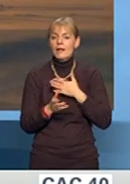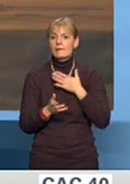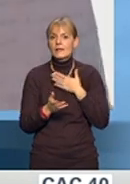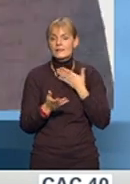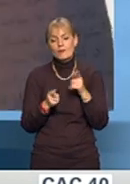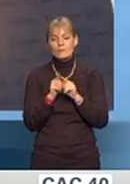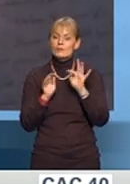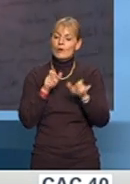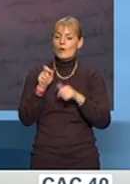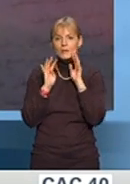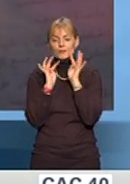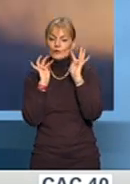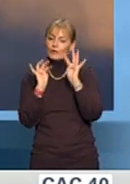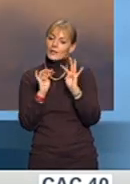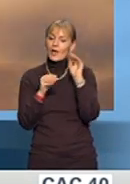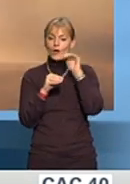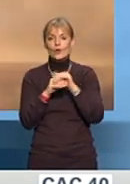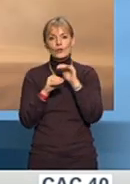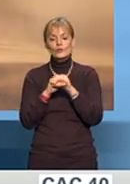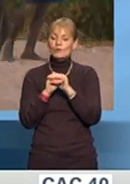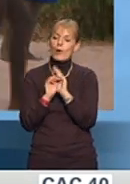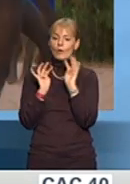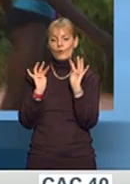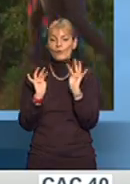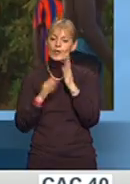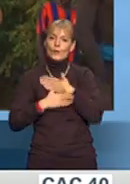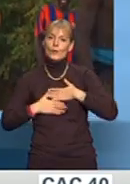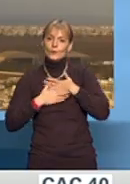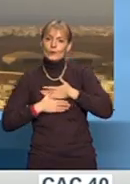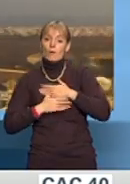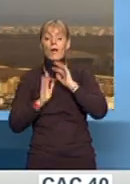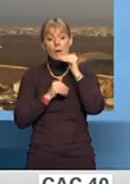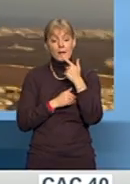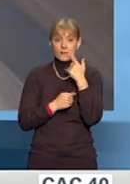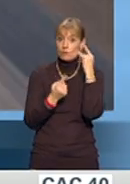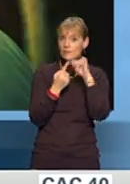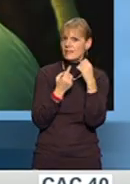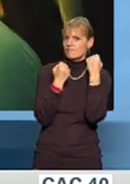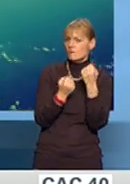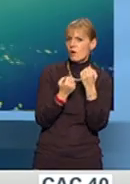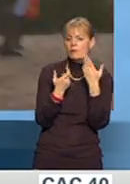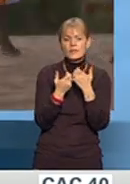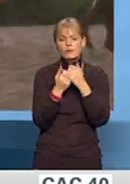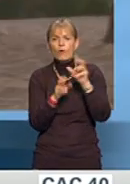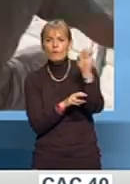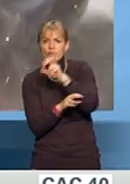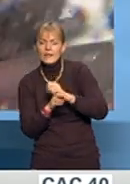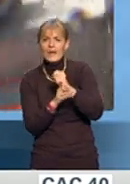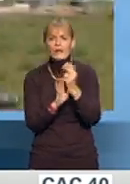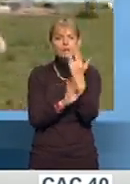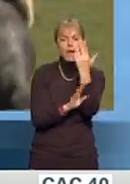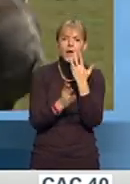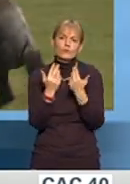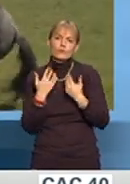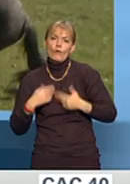aux téléspectateurs de passer de bonnes soirées devant l'antenne. Et ensuite, des thématiques fortes, voyage et art de vivre, sciences et